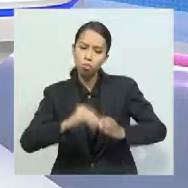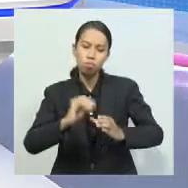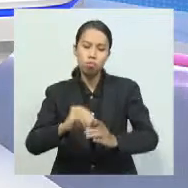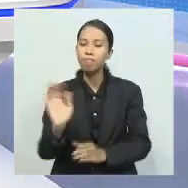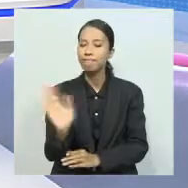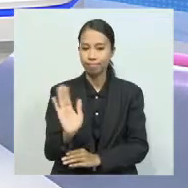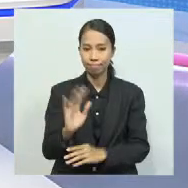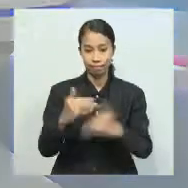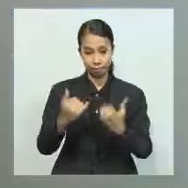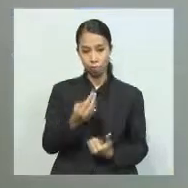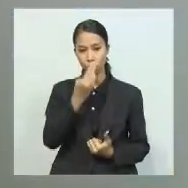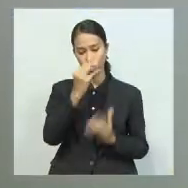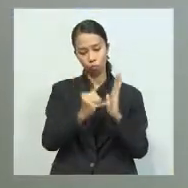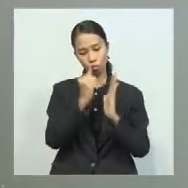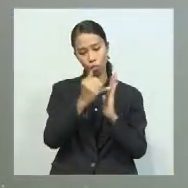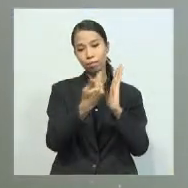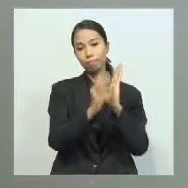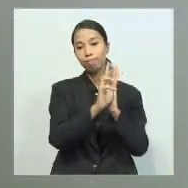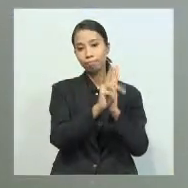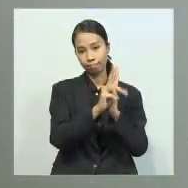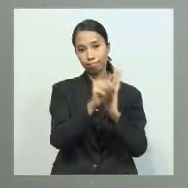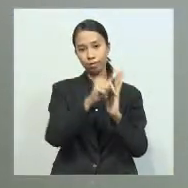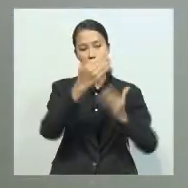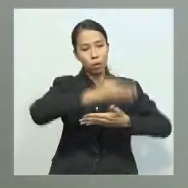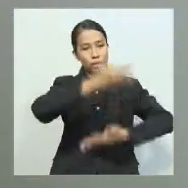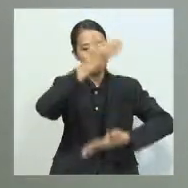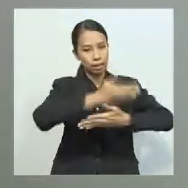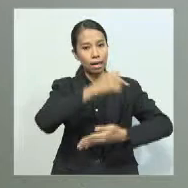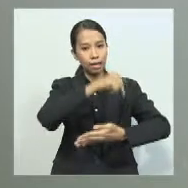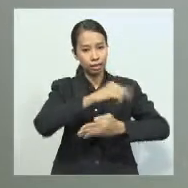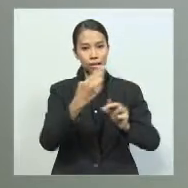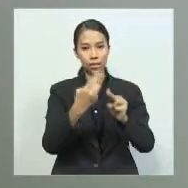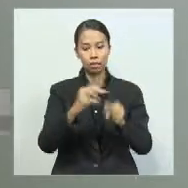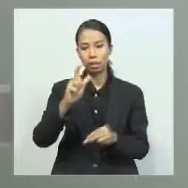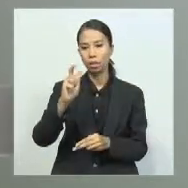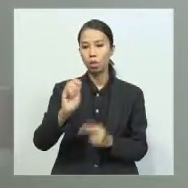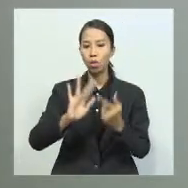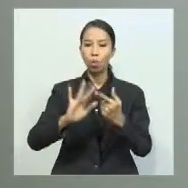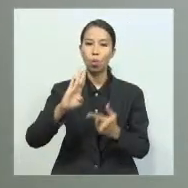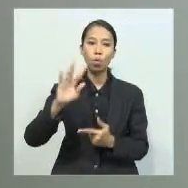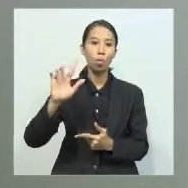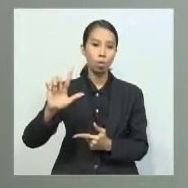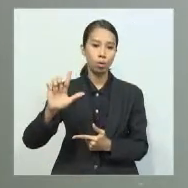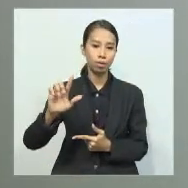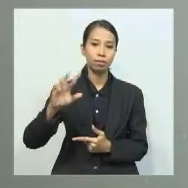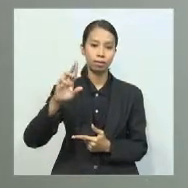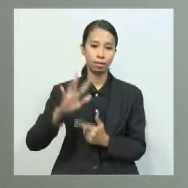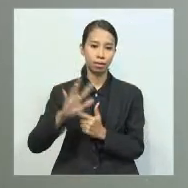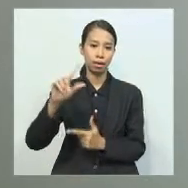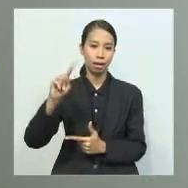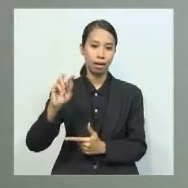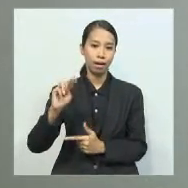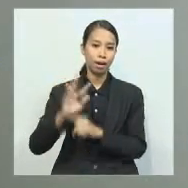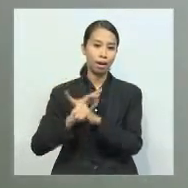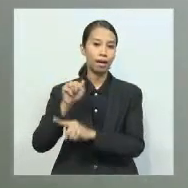ไปดูสถานการณ์ที่เขื่อนอุบลรัตน์จังหวัดขอนแก่นกันนะคะเจ้าหน้าที่รายงานล่าสุดนะคะมีปริมาณน้ำกักเก็บอยู่ที่